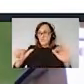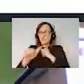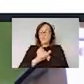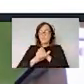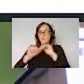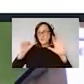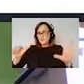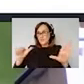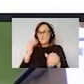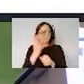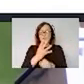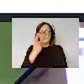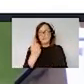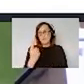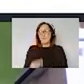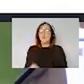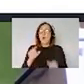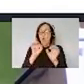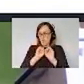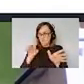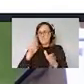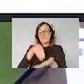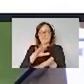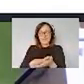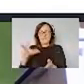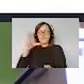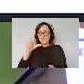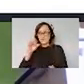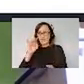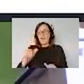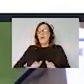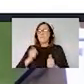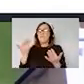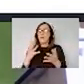86 66 41. Ja to zapiszę oczywiście tutaj Państwu